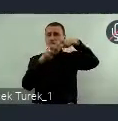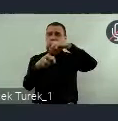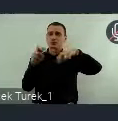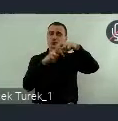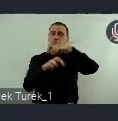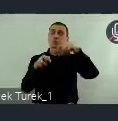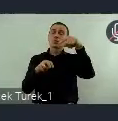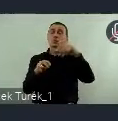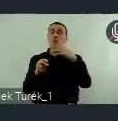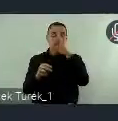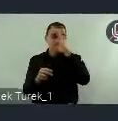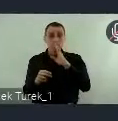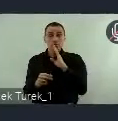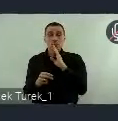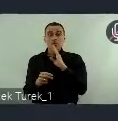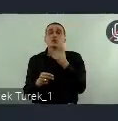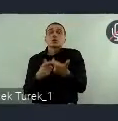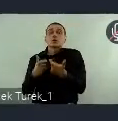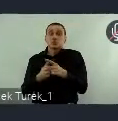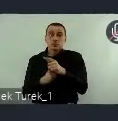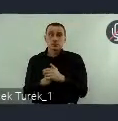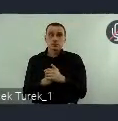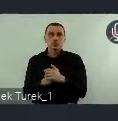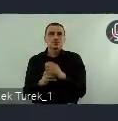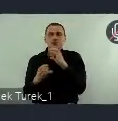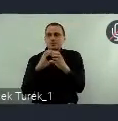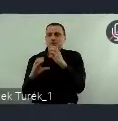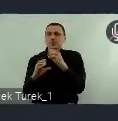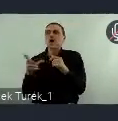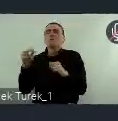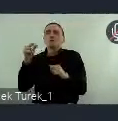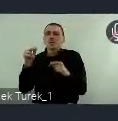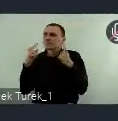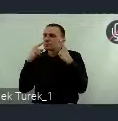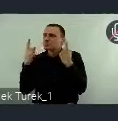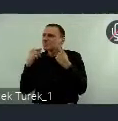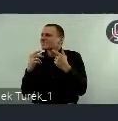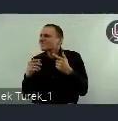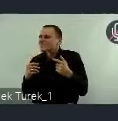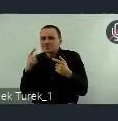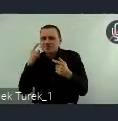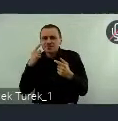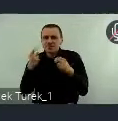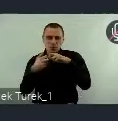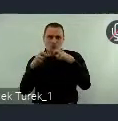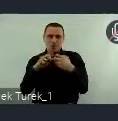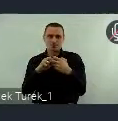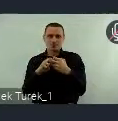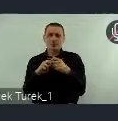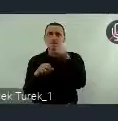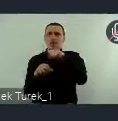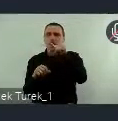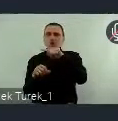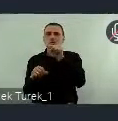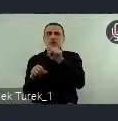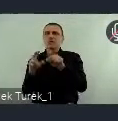jezusowa słabosłysząca to ta osoba słabosłysząca ma dużą trudność zrozumienia tego co mówi kasjerka czy to przez dziurkę w szybie czy przez ten głośniczek zamontowany